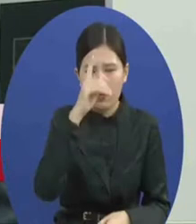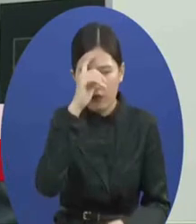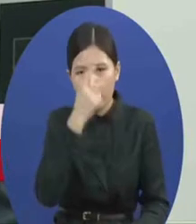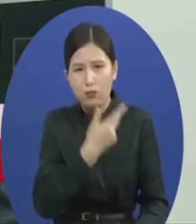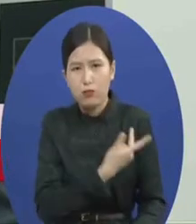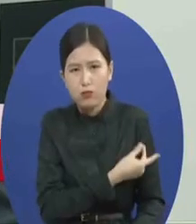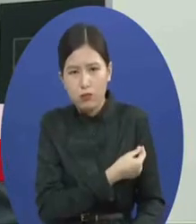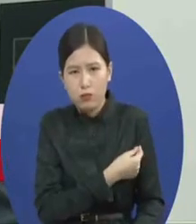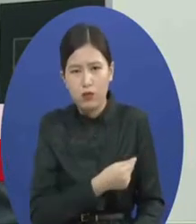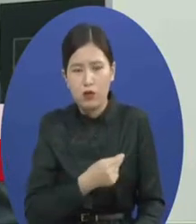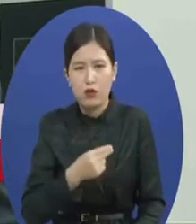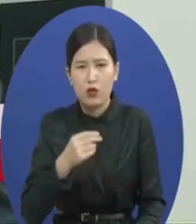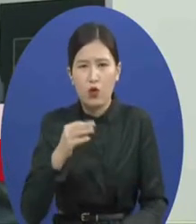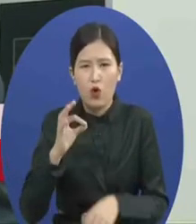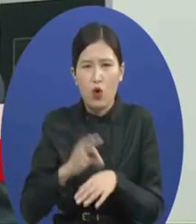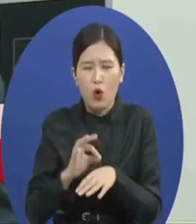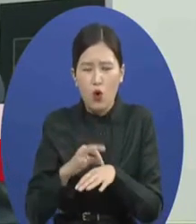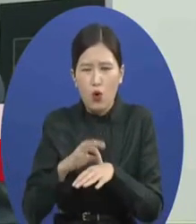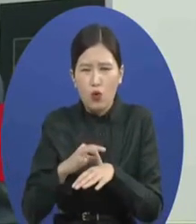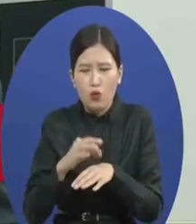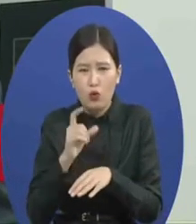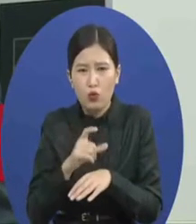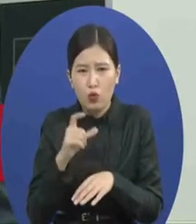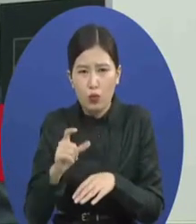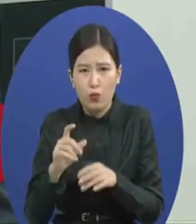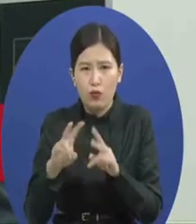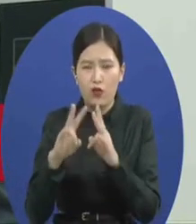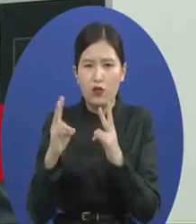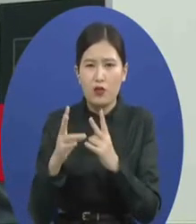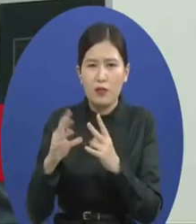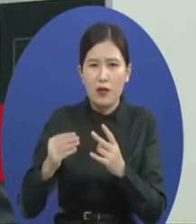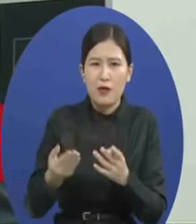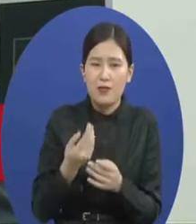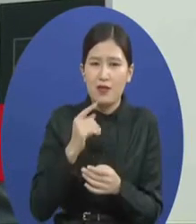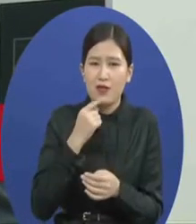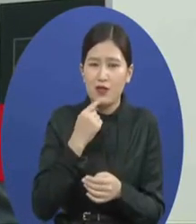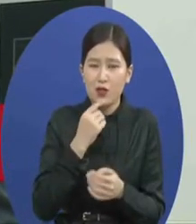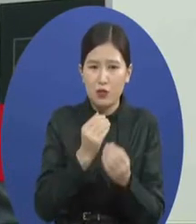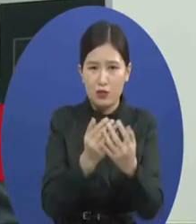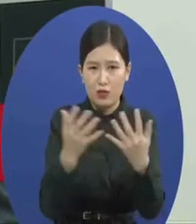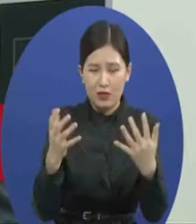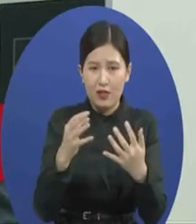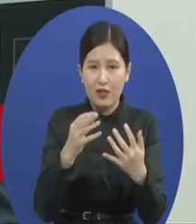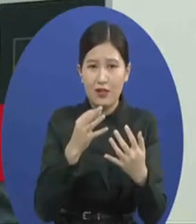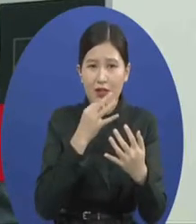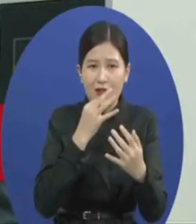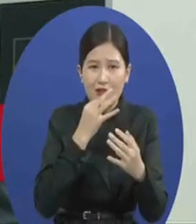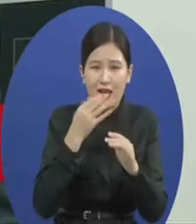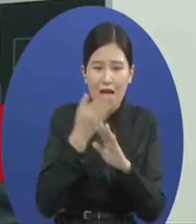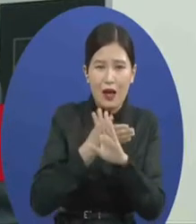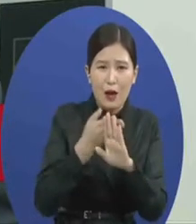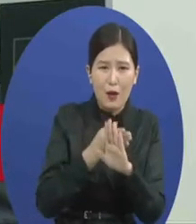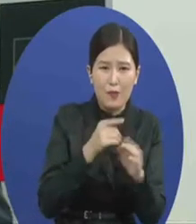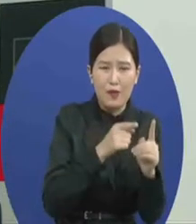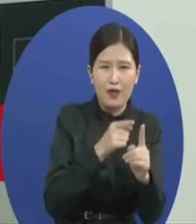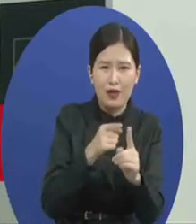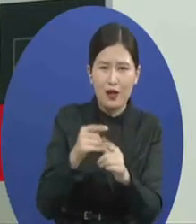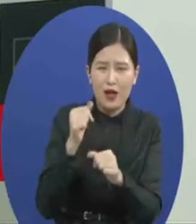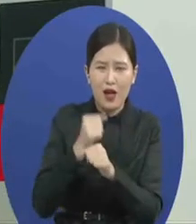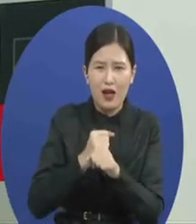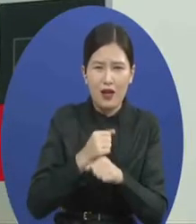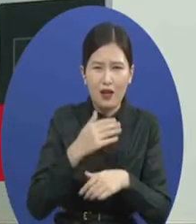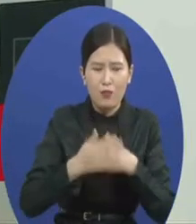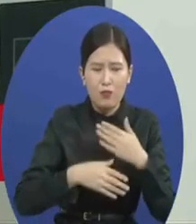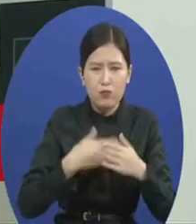эмгэхтэй үйлчлүүлэгч нийгмийн эмзэг бүлгийг эрсдлээс хамгаалахад чиглэсэн хэрэгжүүлж буй үйл ажиллагааг улам